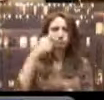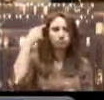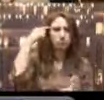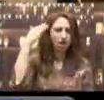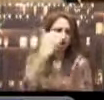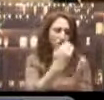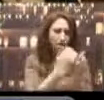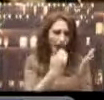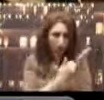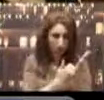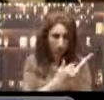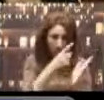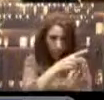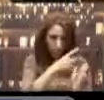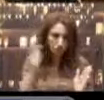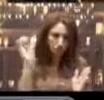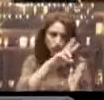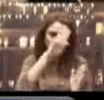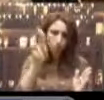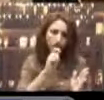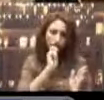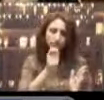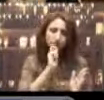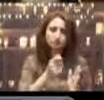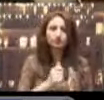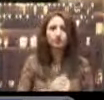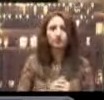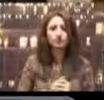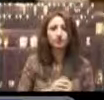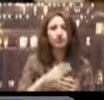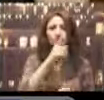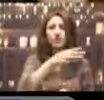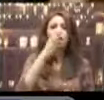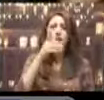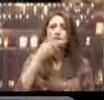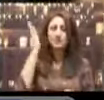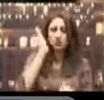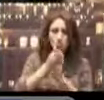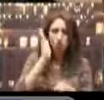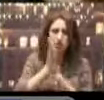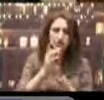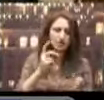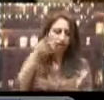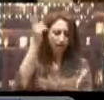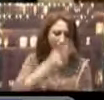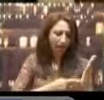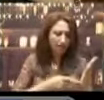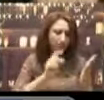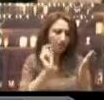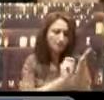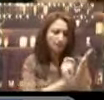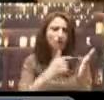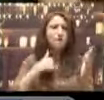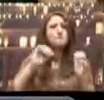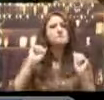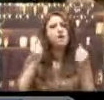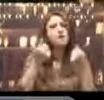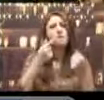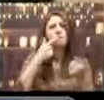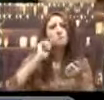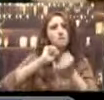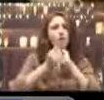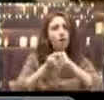المشهد ده غريب جدا بالنسبه لي. يعني زمان كنا نسمع فنانه داخله تعمل عمل فتقول من فضلك هحط بند ان ممنوع اتباس مثلا، ممنوع